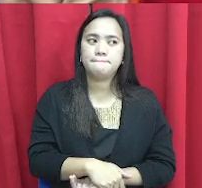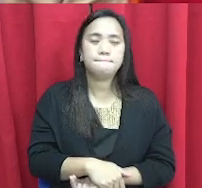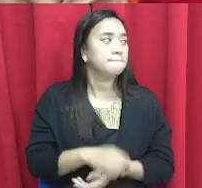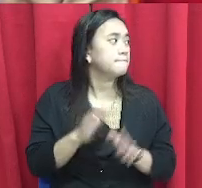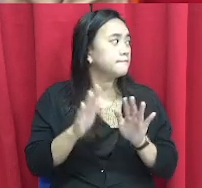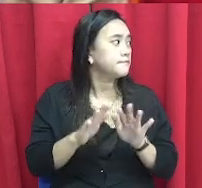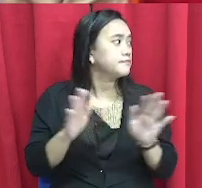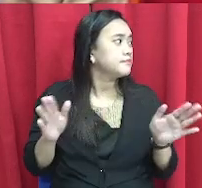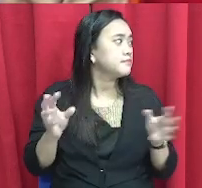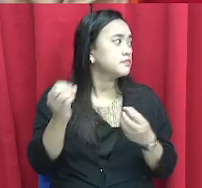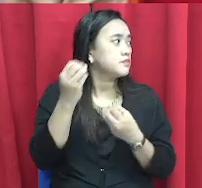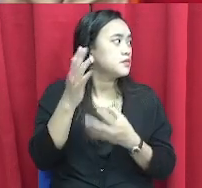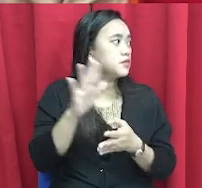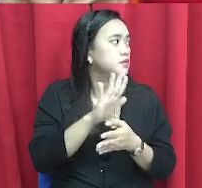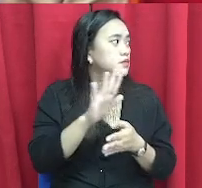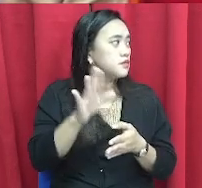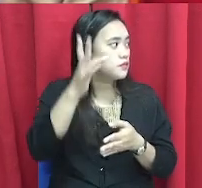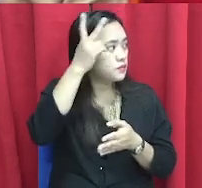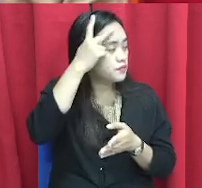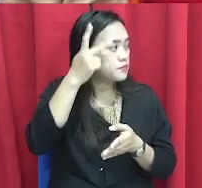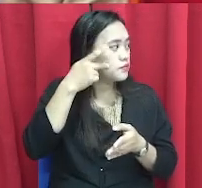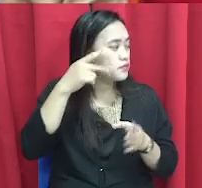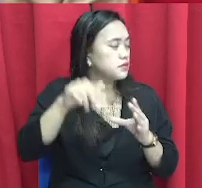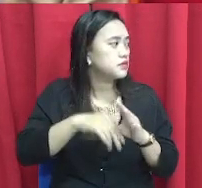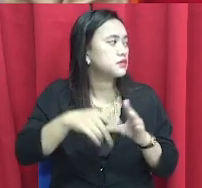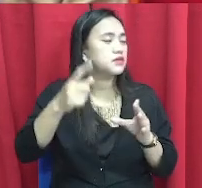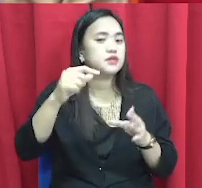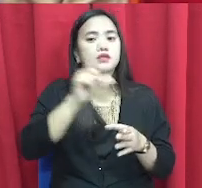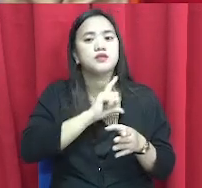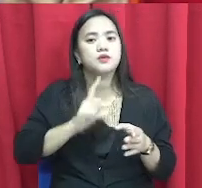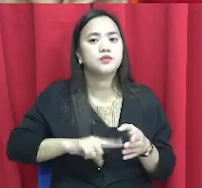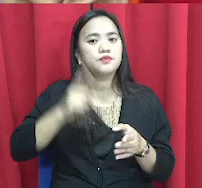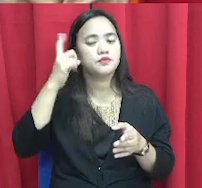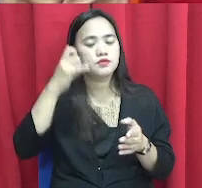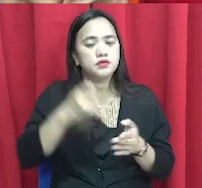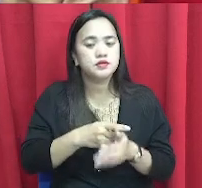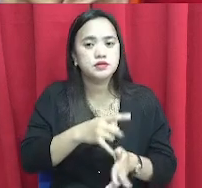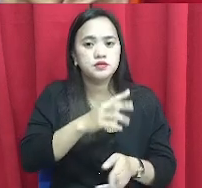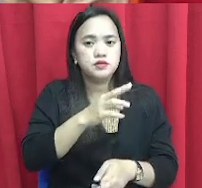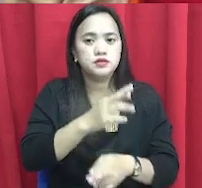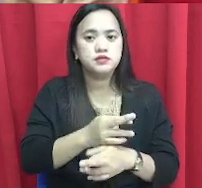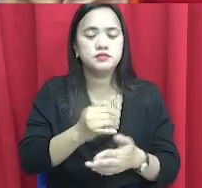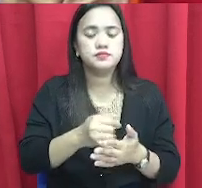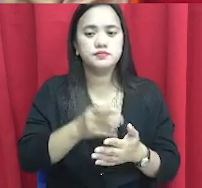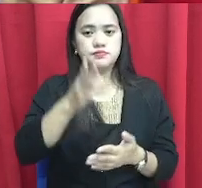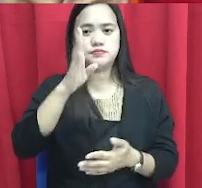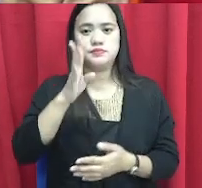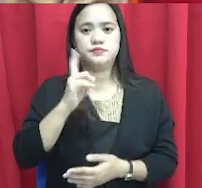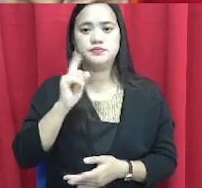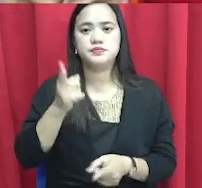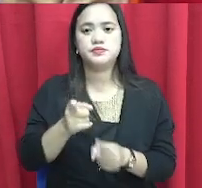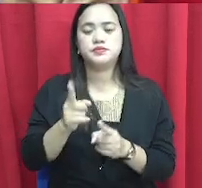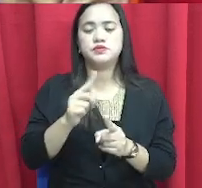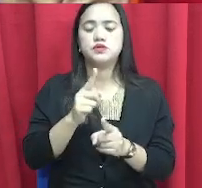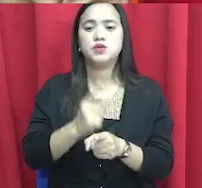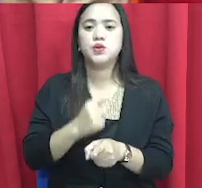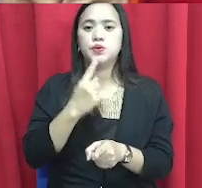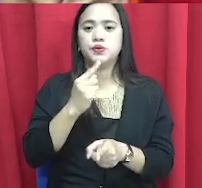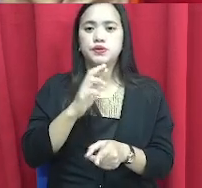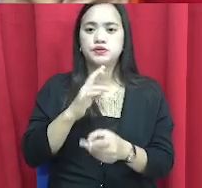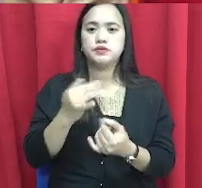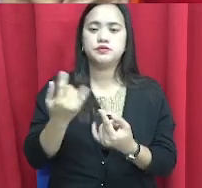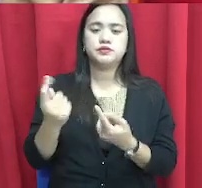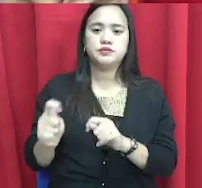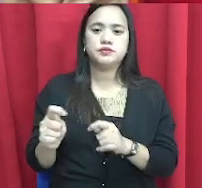obey your parents in the Lord for this is right anak Ito ang sabi ng Diyos ng totoong nagmamay-ari sa inyo